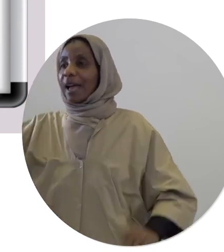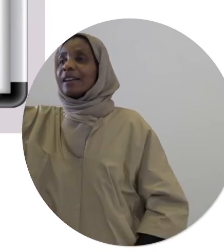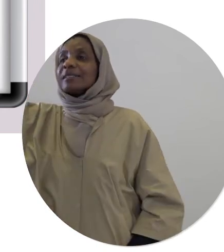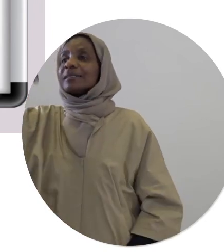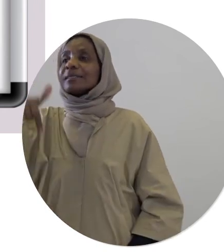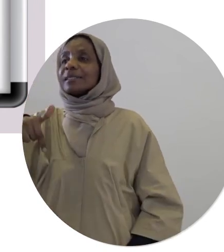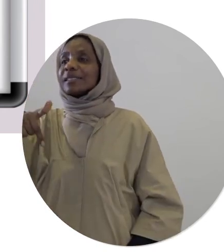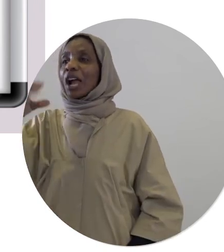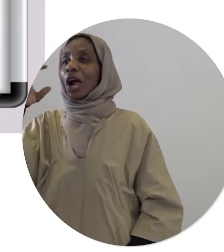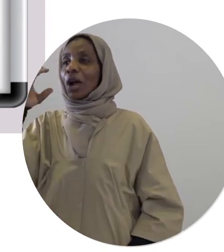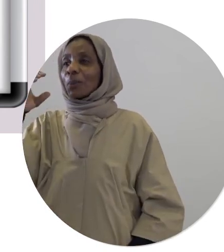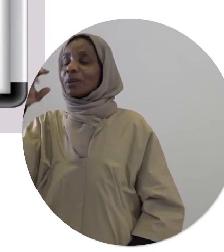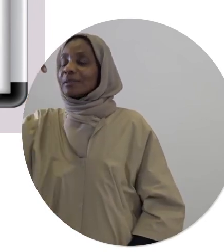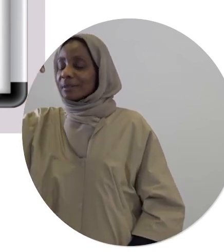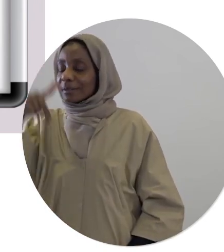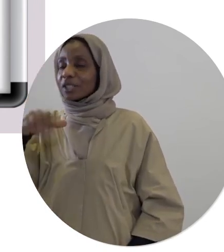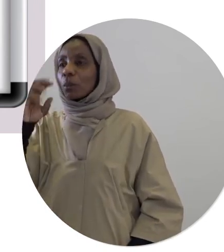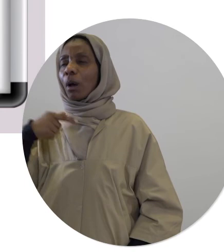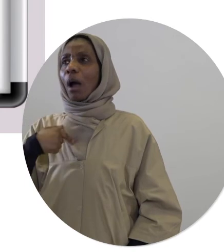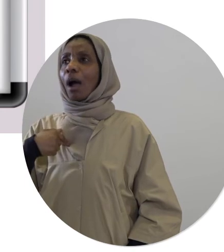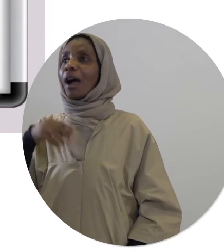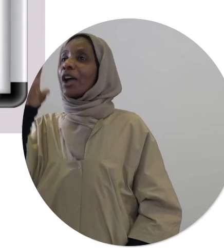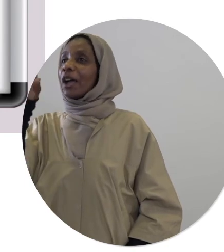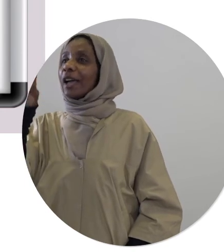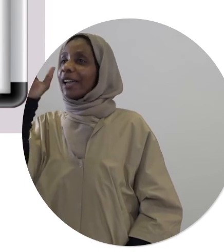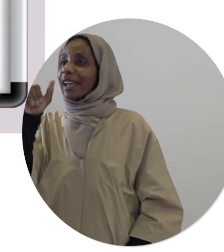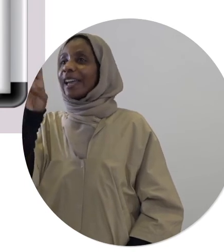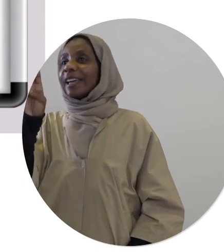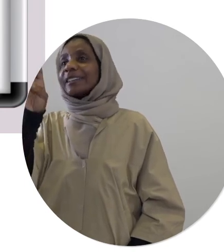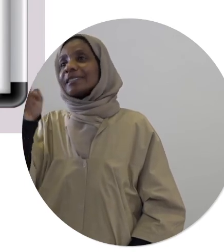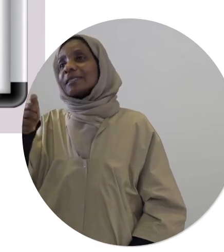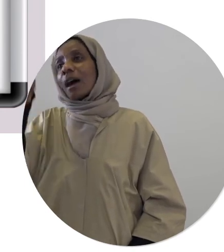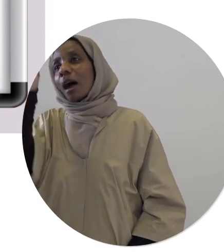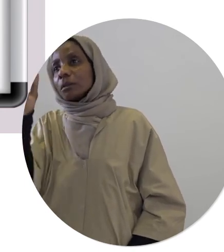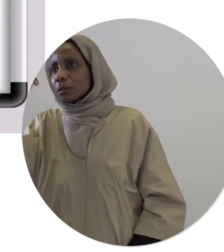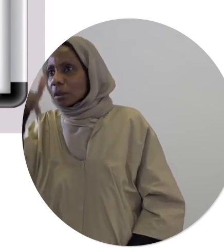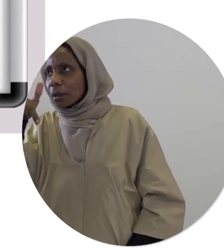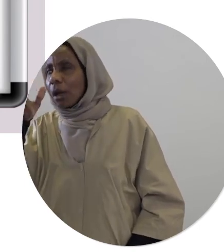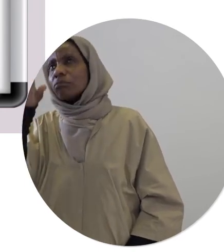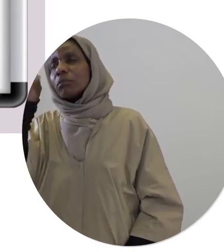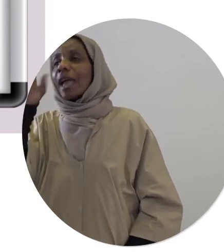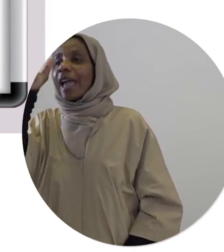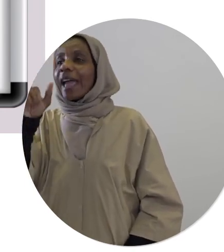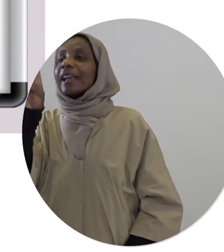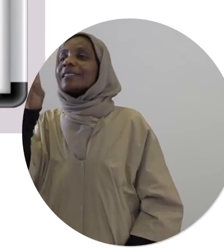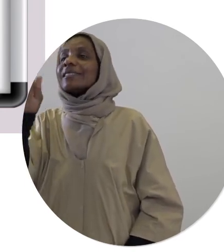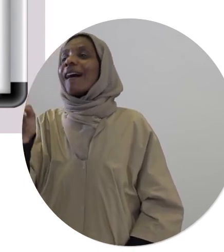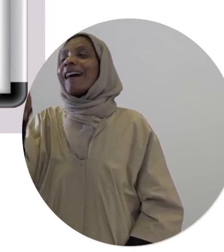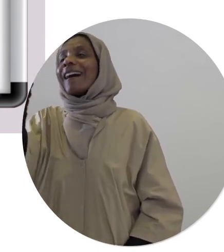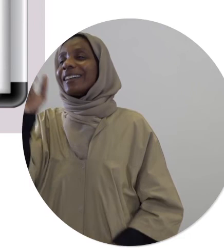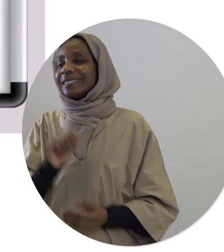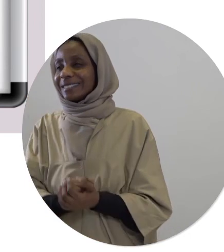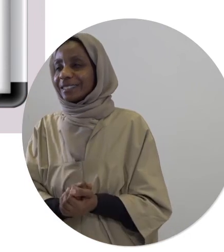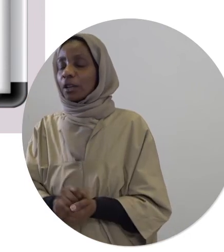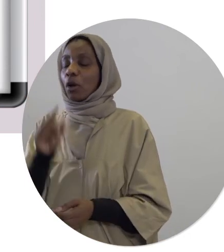كربون، إذن هيكسان. وبما أن سلسلتي تتكون من أكثر من 3 ذرات